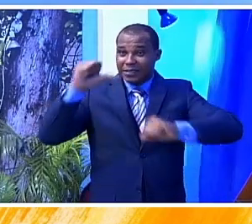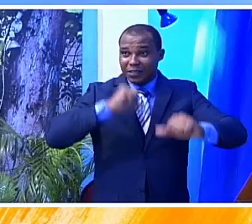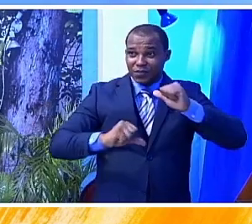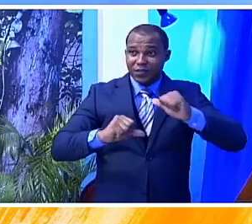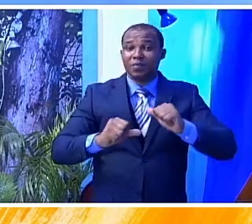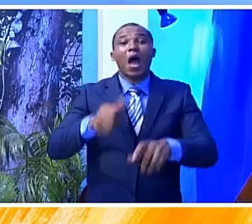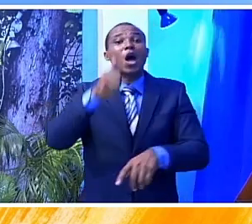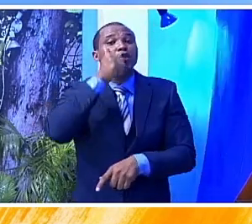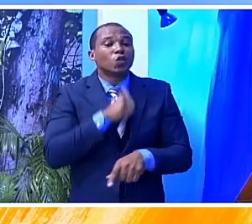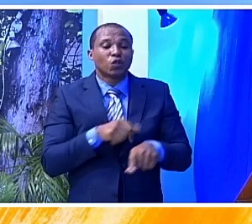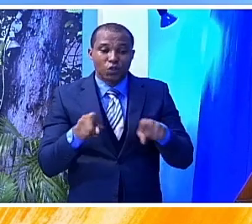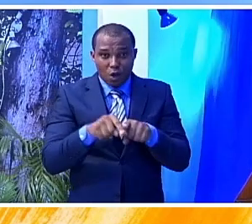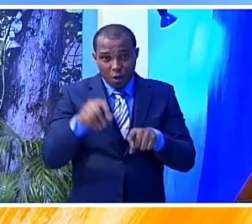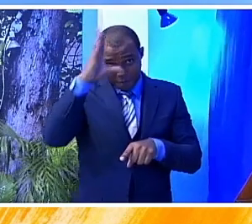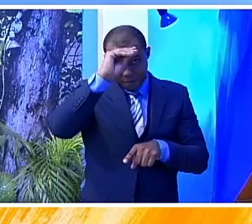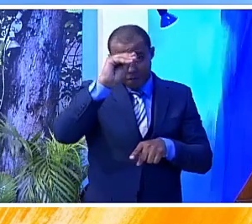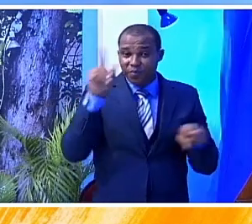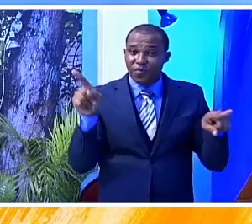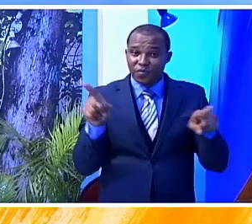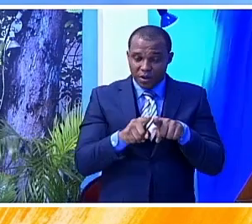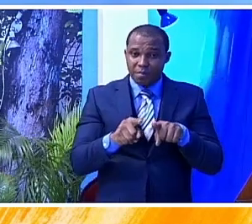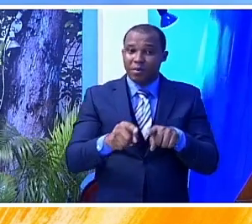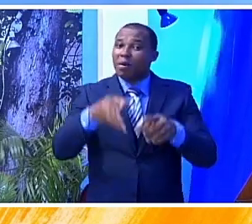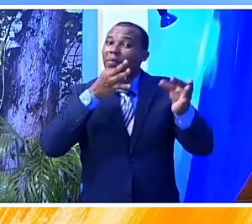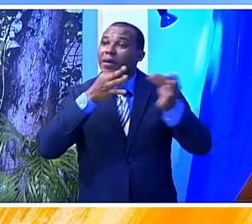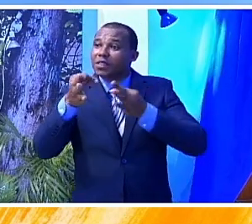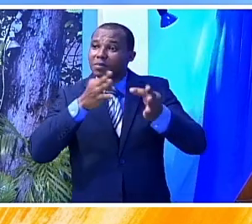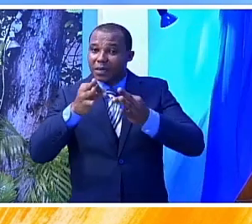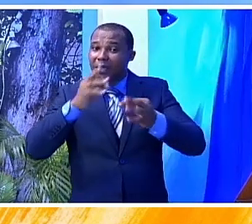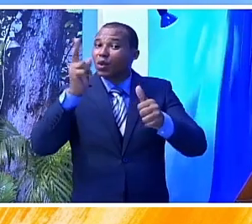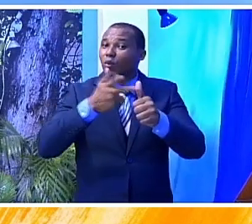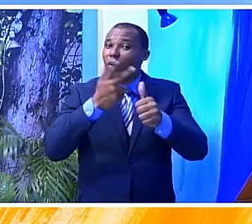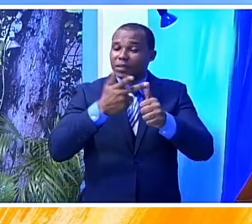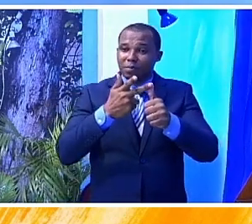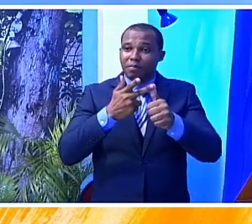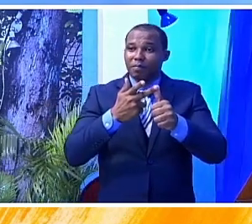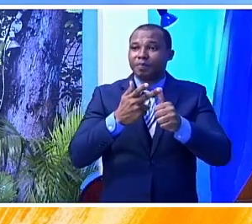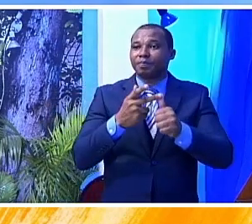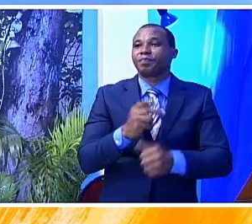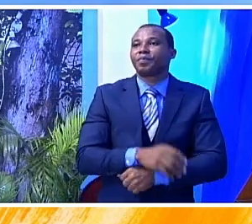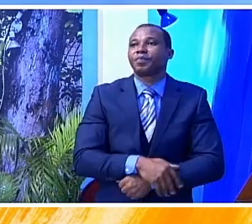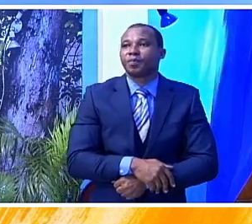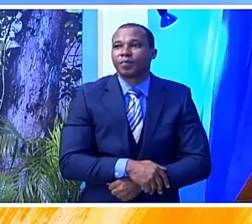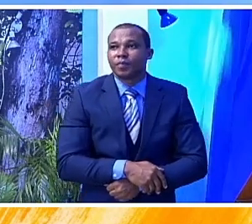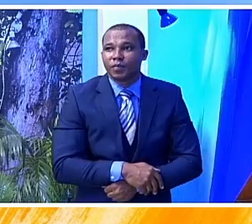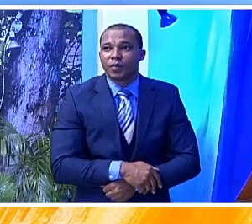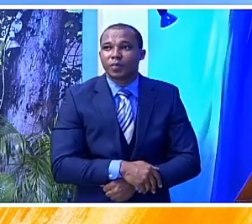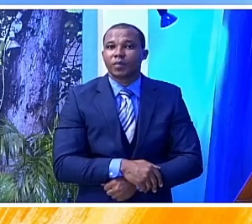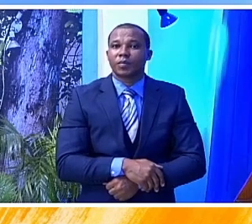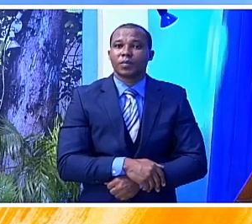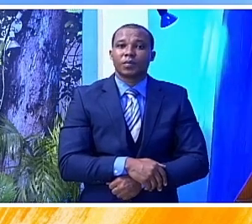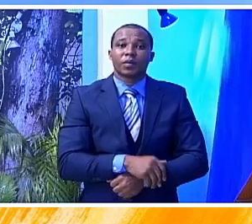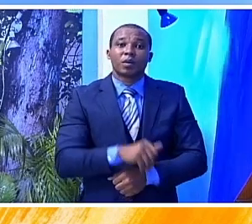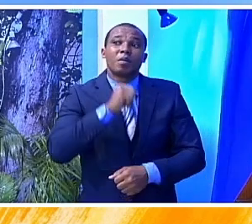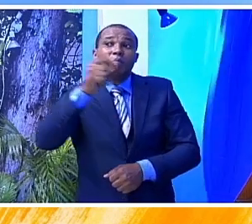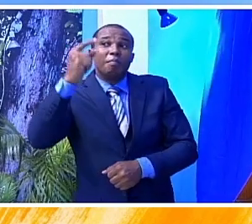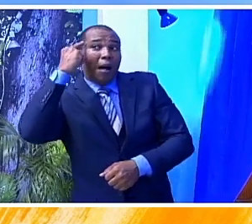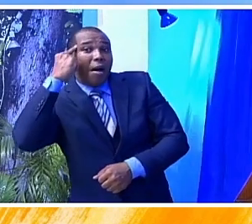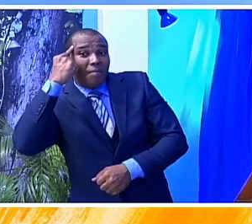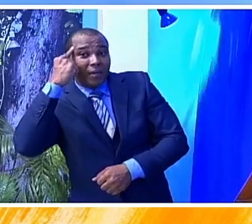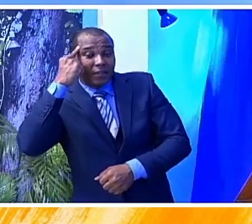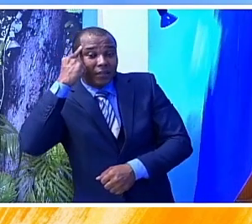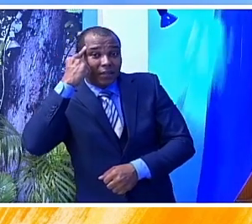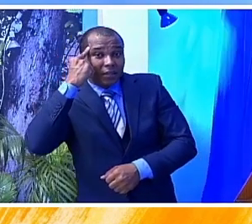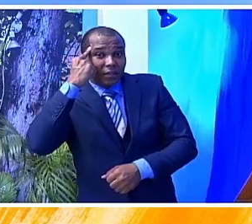C'est avec frère mio. Je voulais dire nous deux petits bagailles tout petits dans le troisième point. Pas mettre dans tête nous que c'est bon Dieu qui a